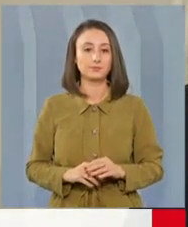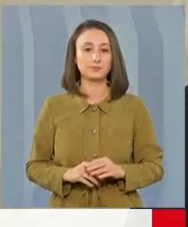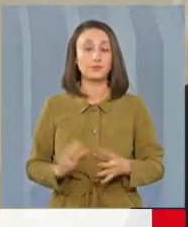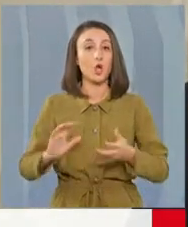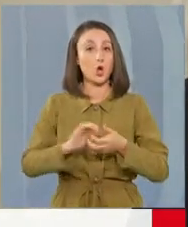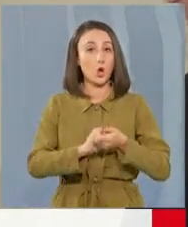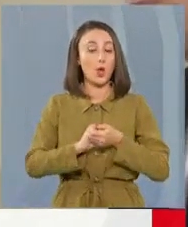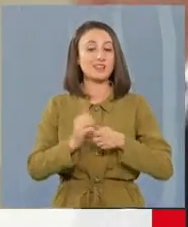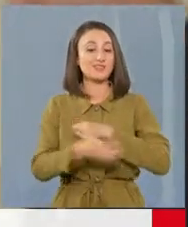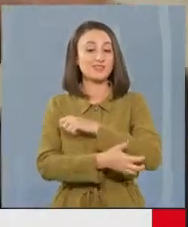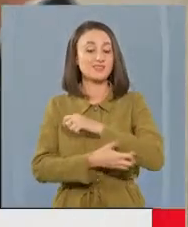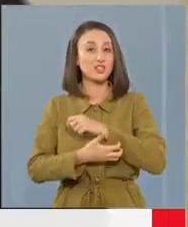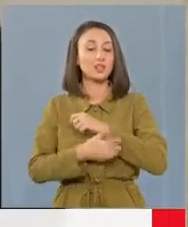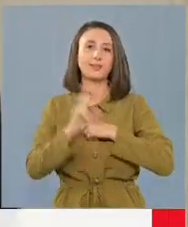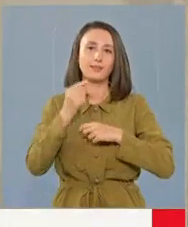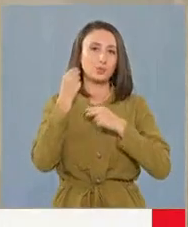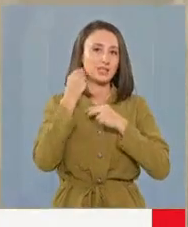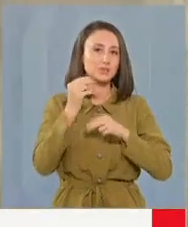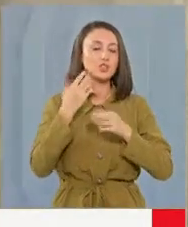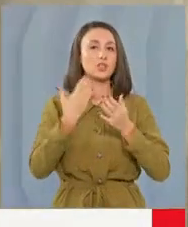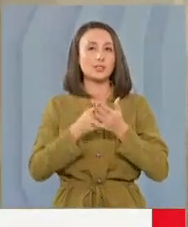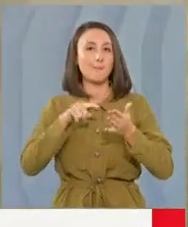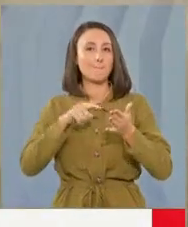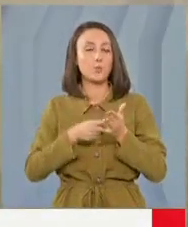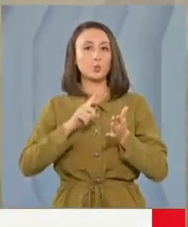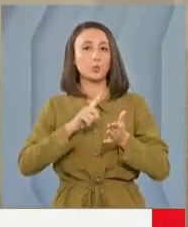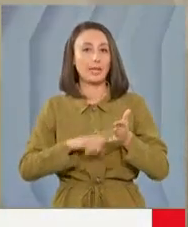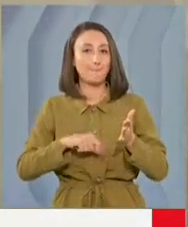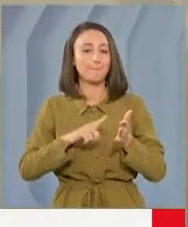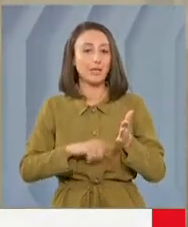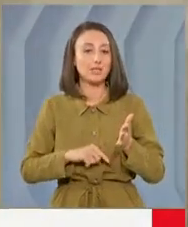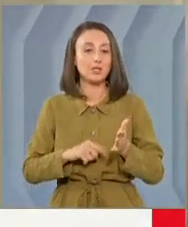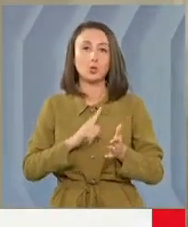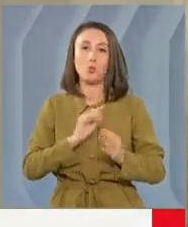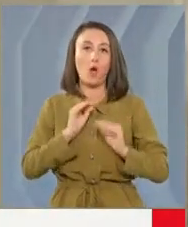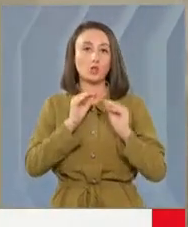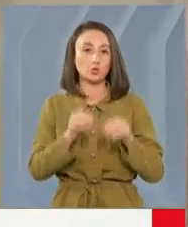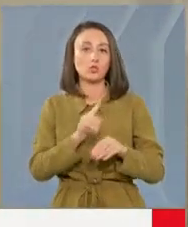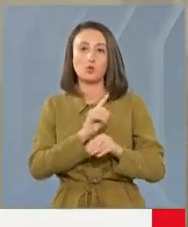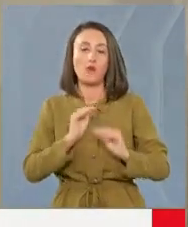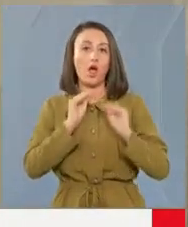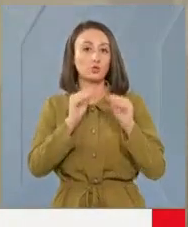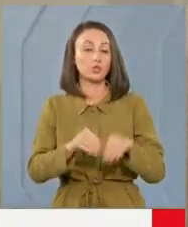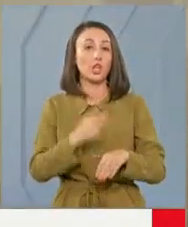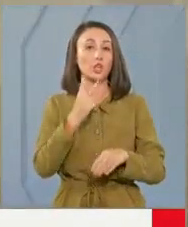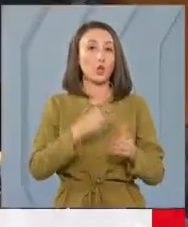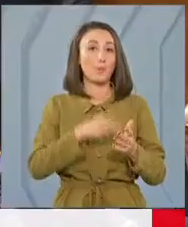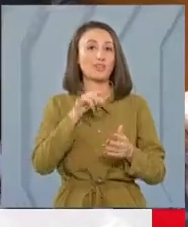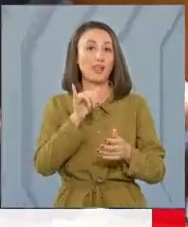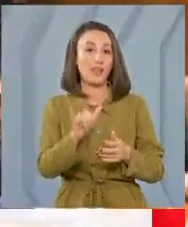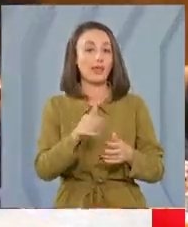Coaliția Sărăciei trebuie să explice de ce punctul de pensie nu a ajuns și nu va ajunge la 2000 de